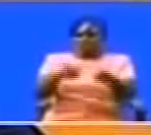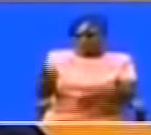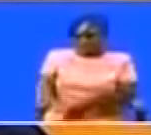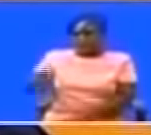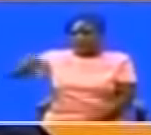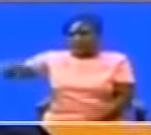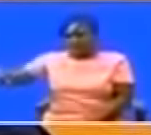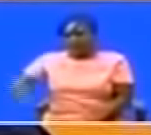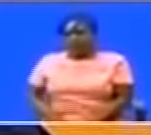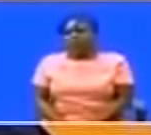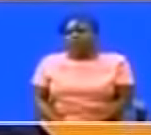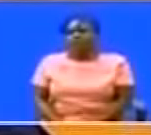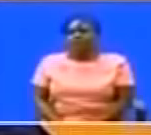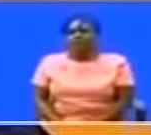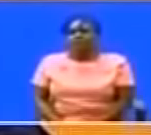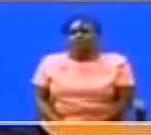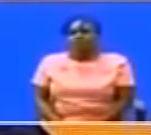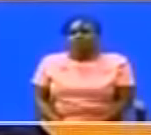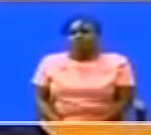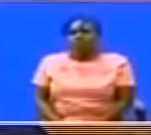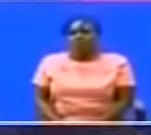hapa jijini.